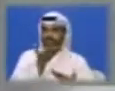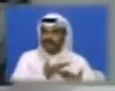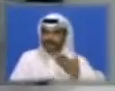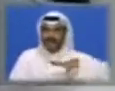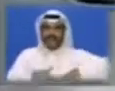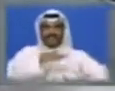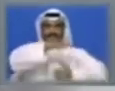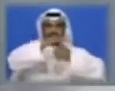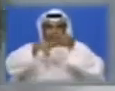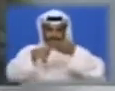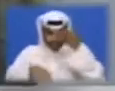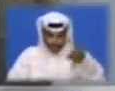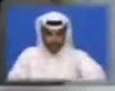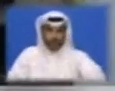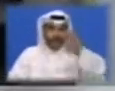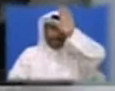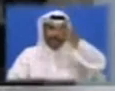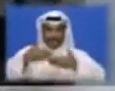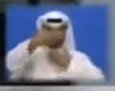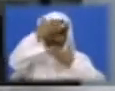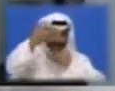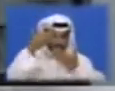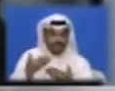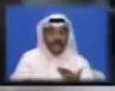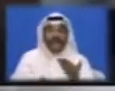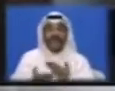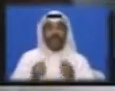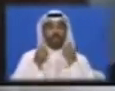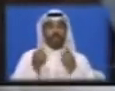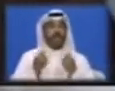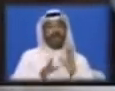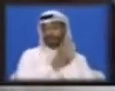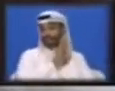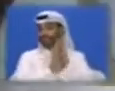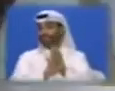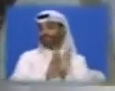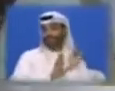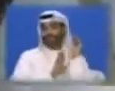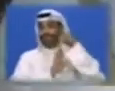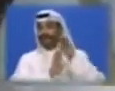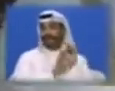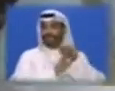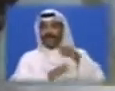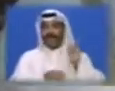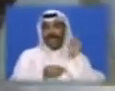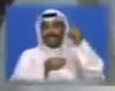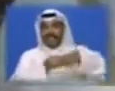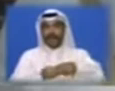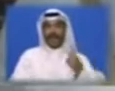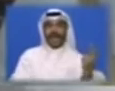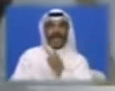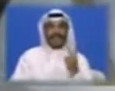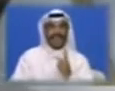لقائدي البلدين، ودعا إلى الاستفادة من قوة هذه العلاقات لتدعيم العلاقات الاقتصادية والتعاون